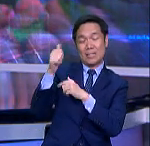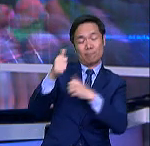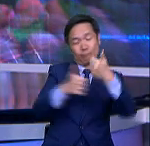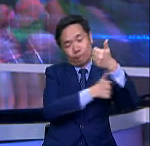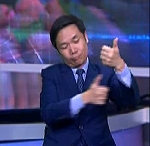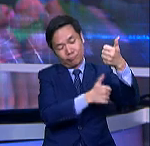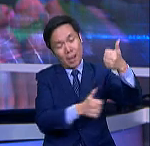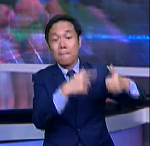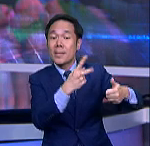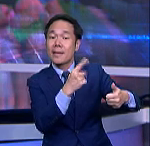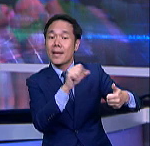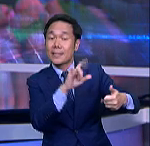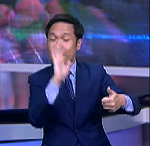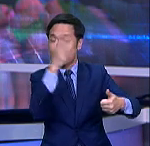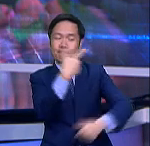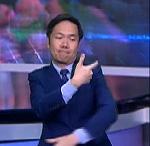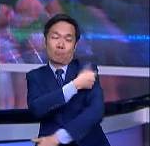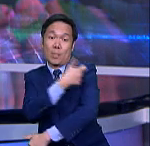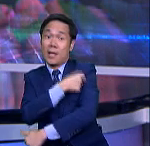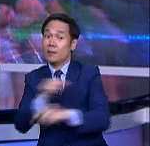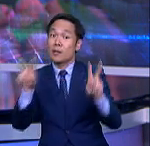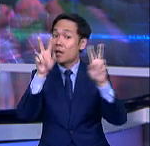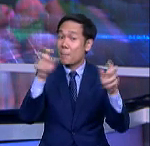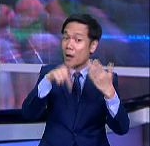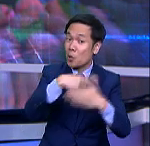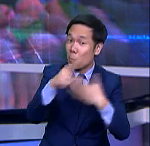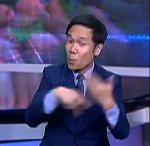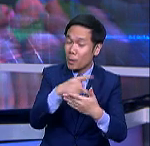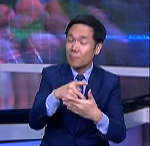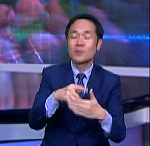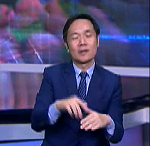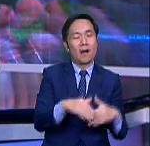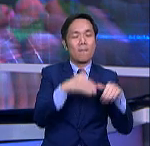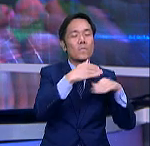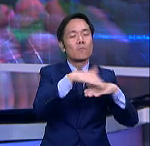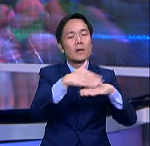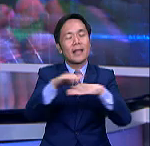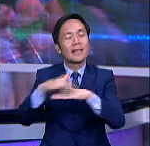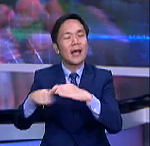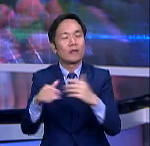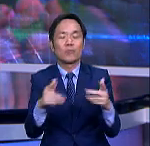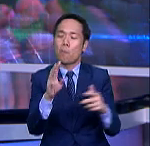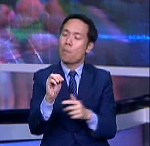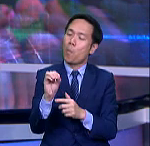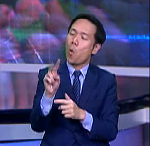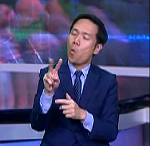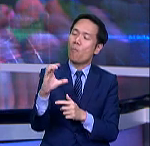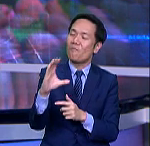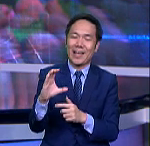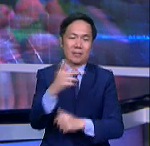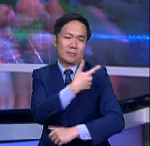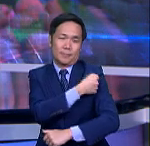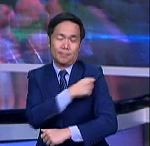vaksin COVID-19 menerusi program mobilisasi vaksin komuniti MOVAC. Jelas Menteri Perumahan dan Kerajaan